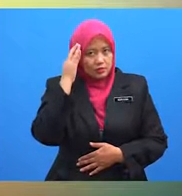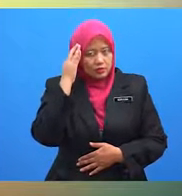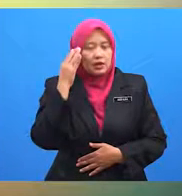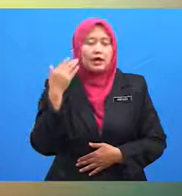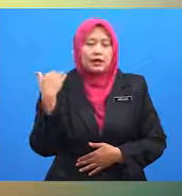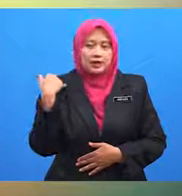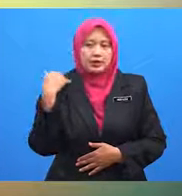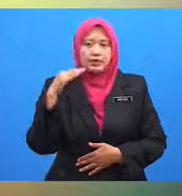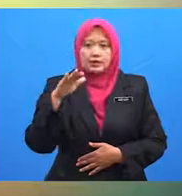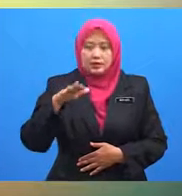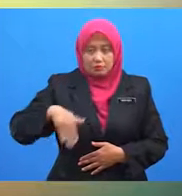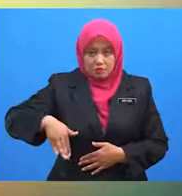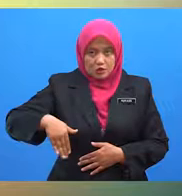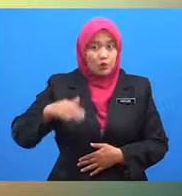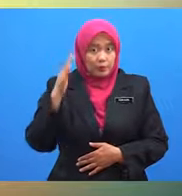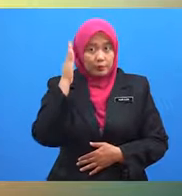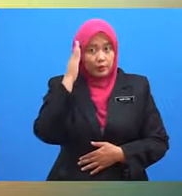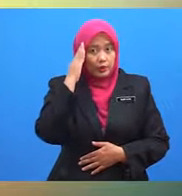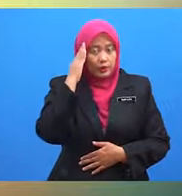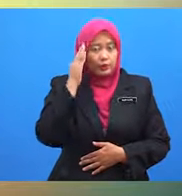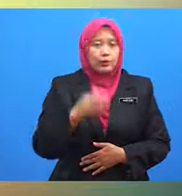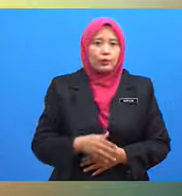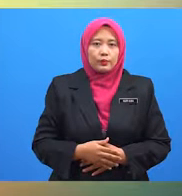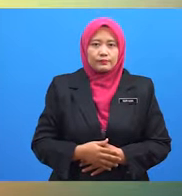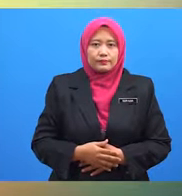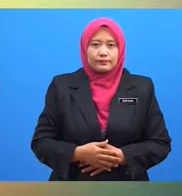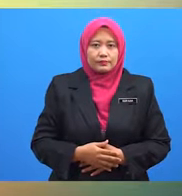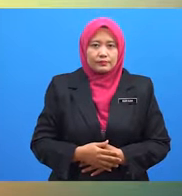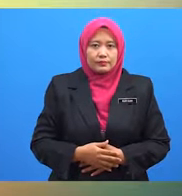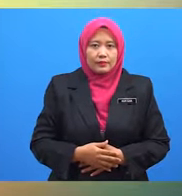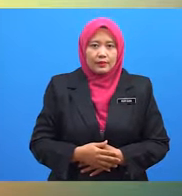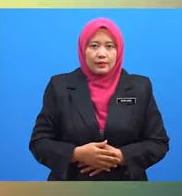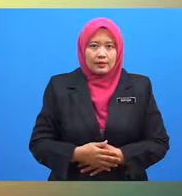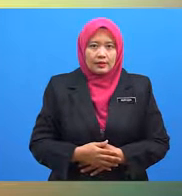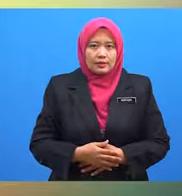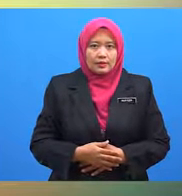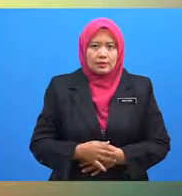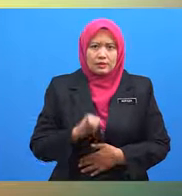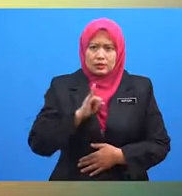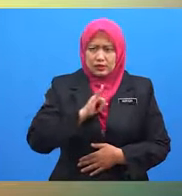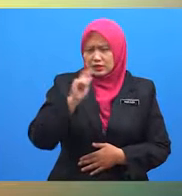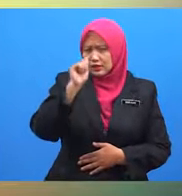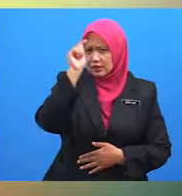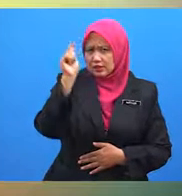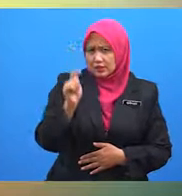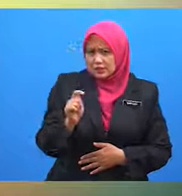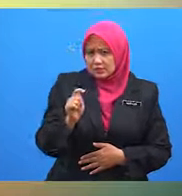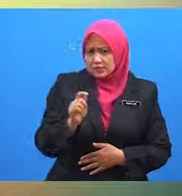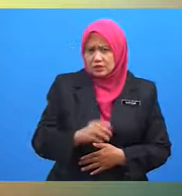apakah itu Bahasa Melayu Kuno. Tapi sebelum itu, cikgu ingin bertanya kepada pelajar